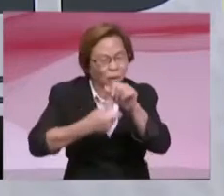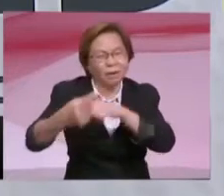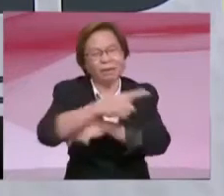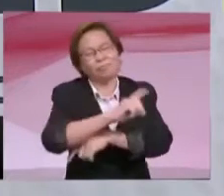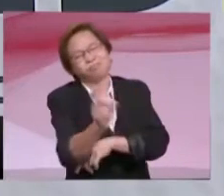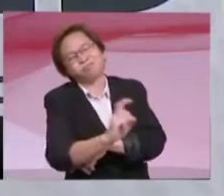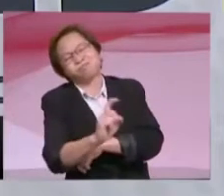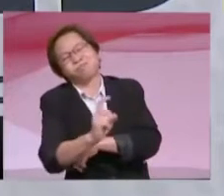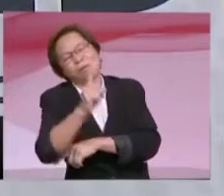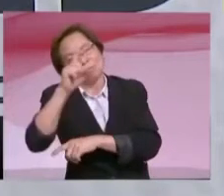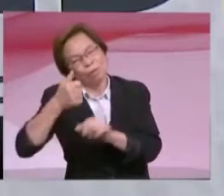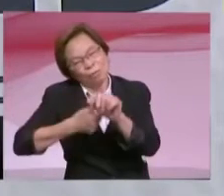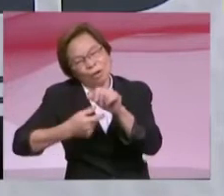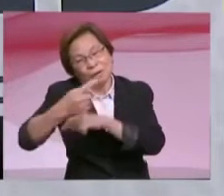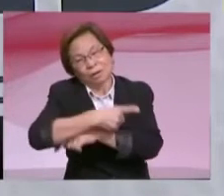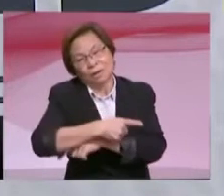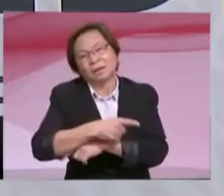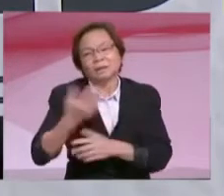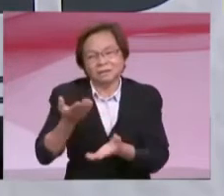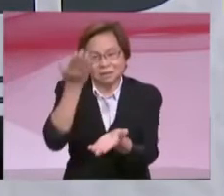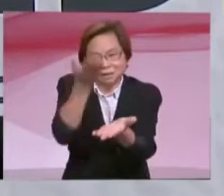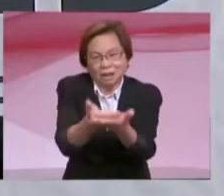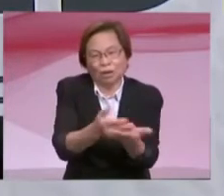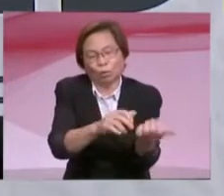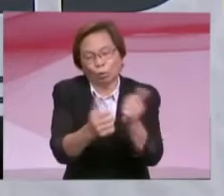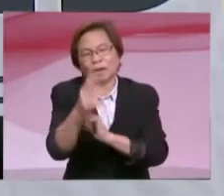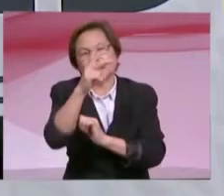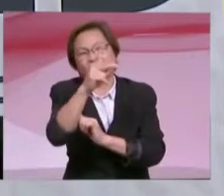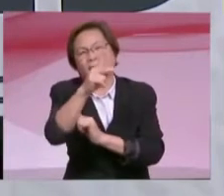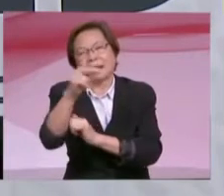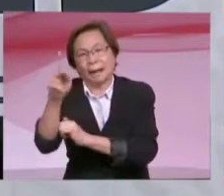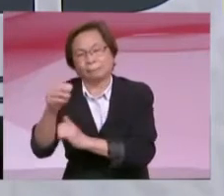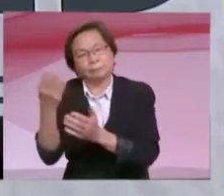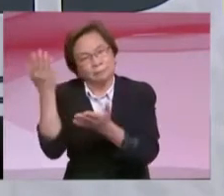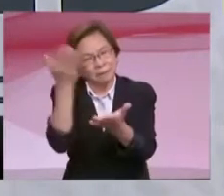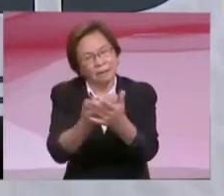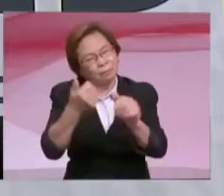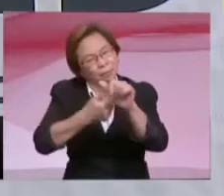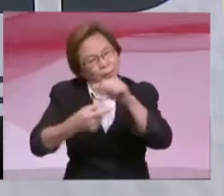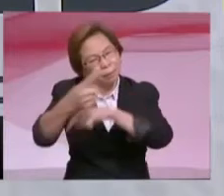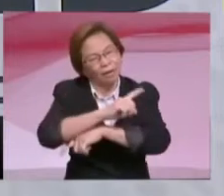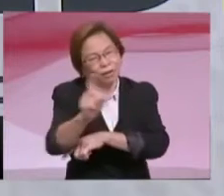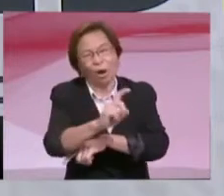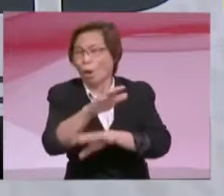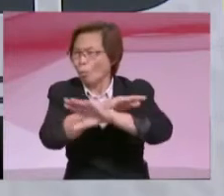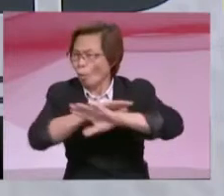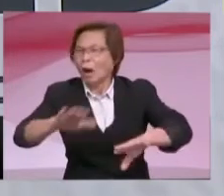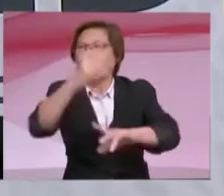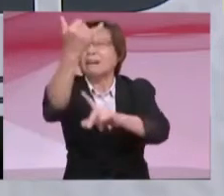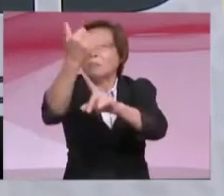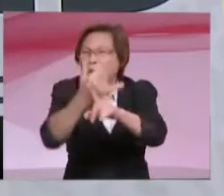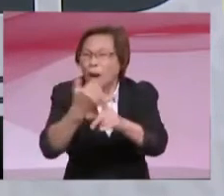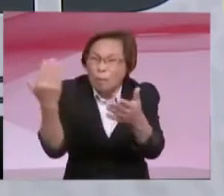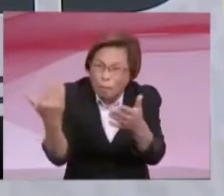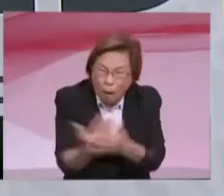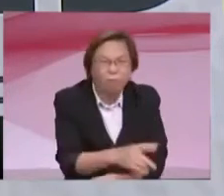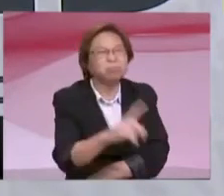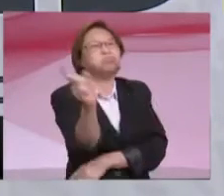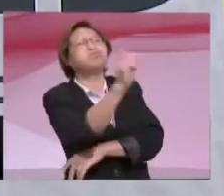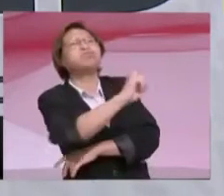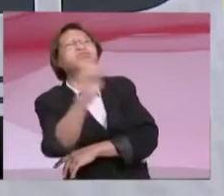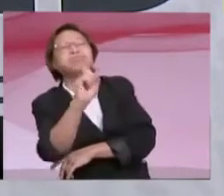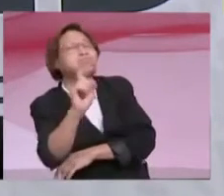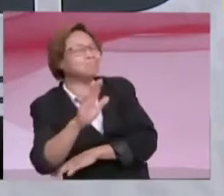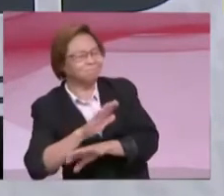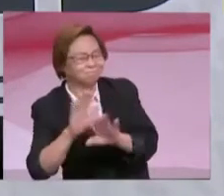hari, iaitu yang ini yang dicadangkan oleh Kementerian Kesihatan. Jadi tindakannya bukan 6 bulan sekali barulah kita nak buat nyah cemar,